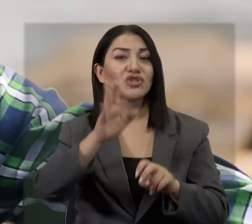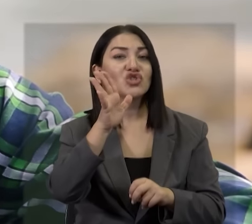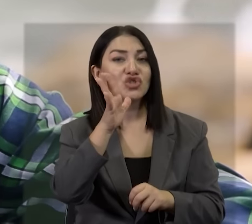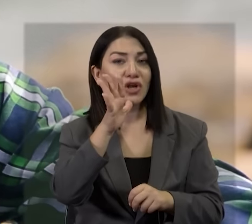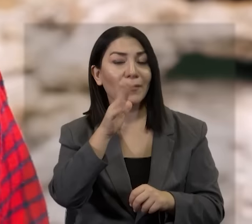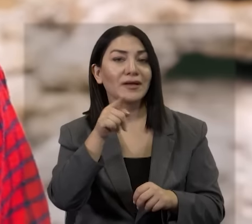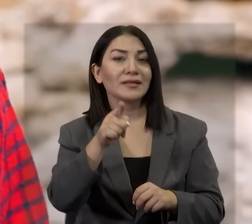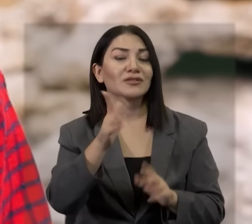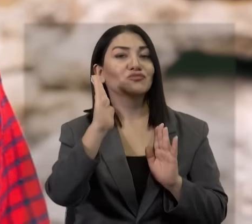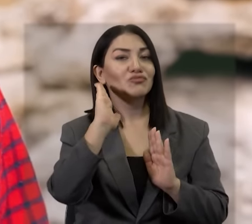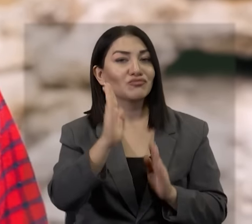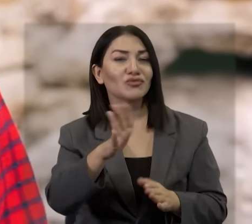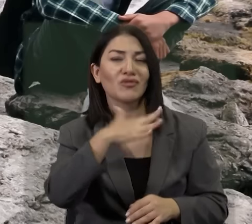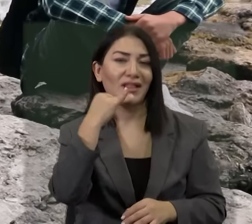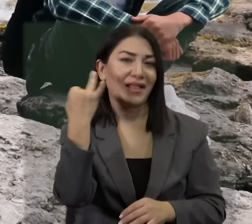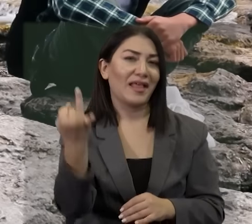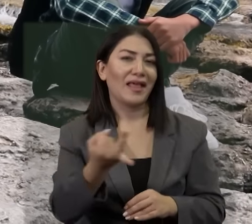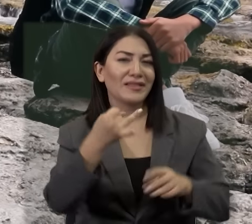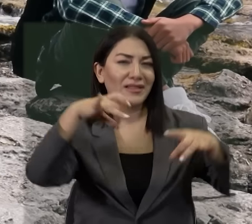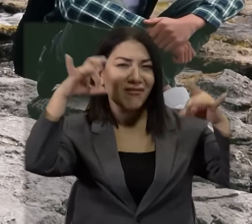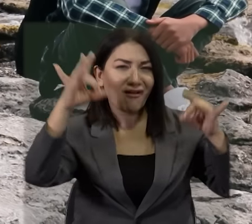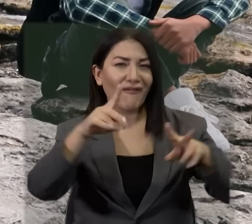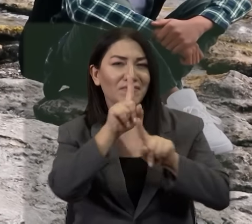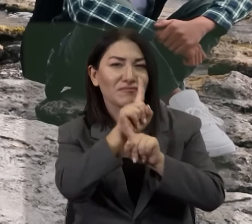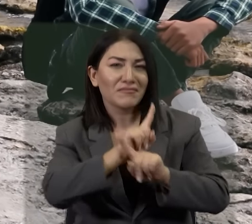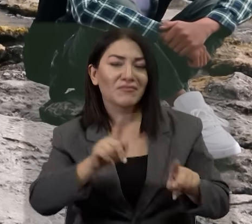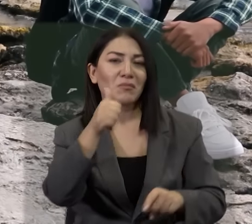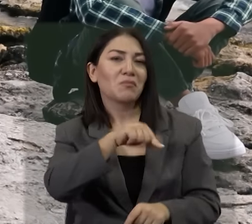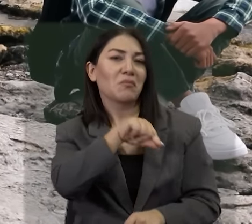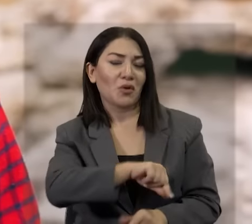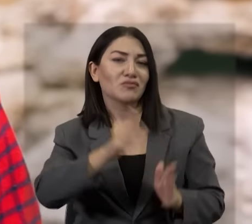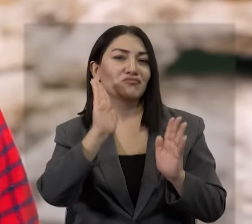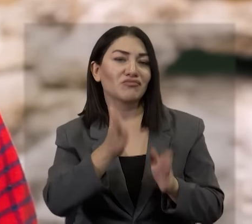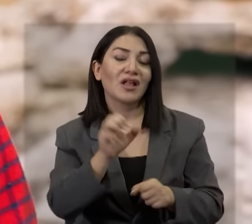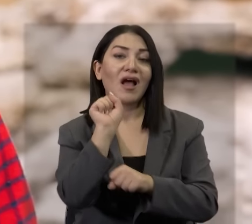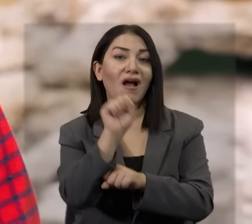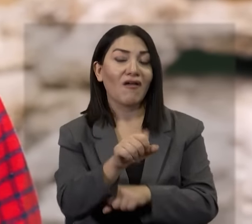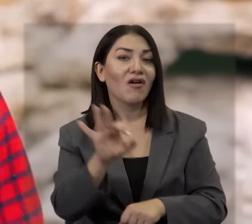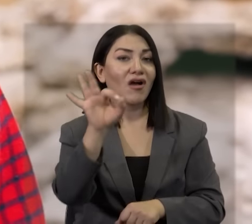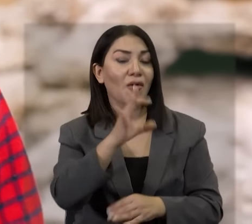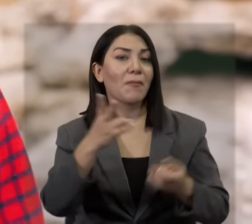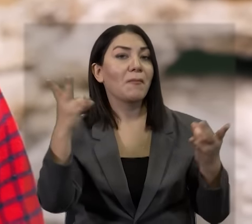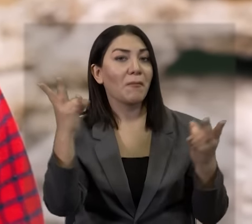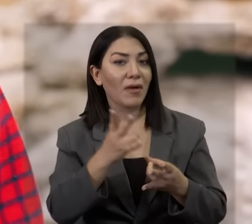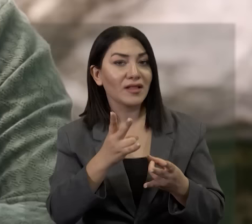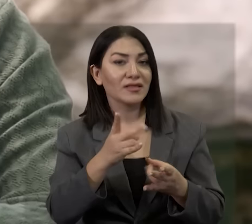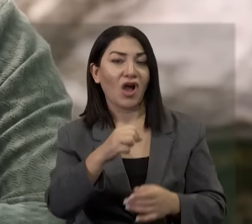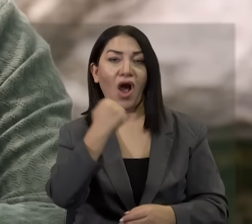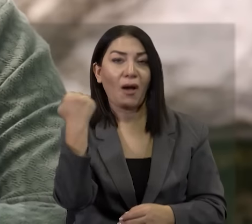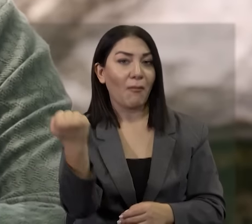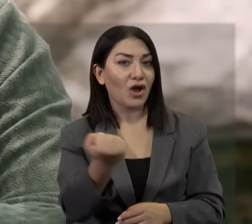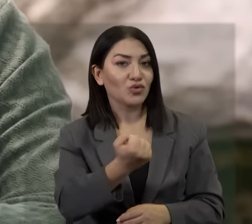Հետախուզության ու որոնումների ընթացքում ձեզ սպասում են հետաքրքիր արկածներ ու փորձություններ։ Դրանք հաղթահարելու